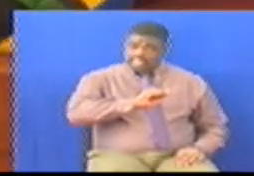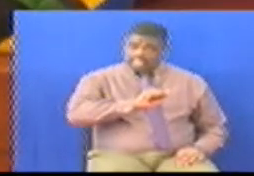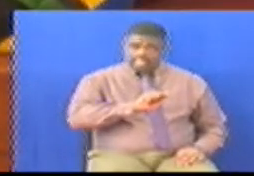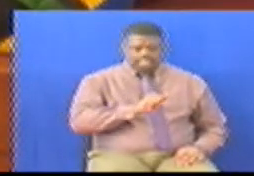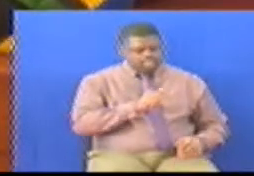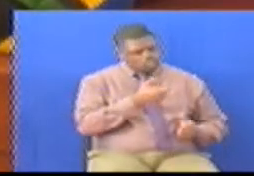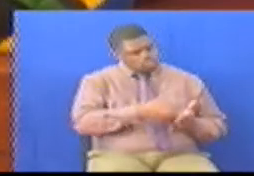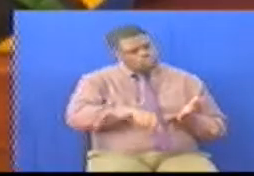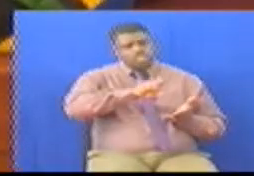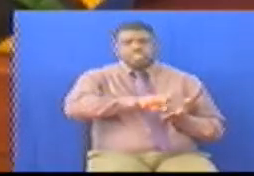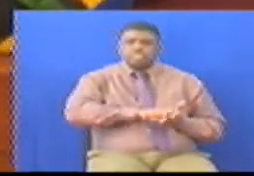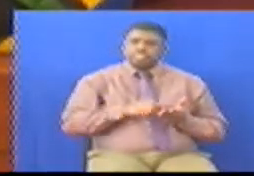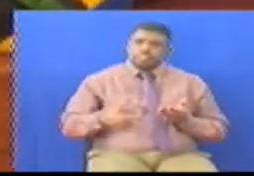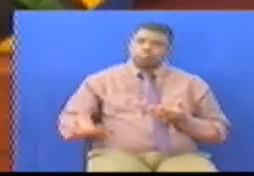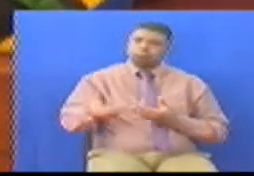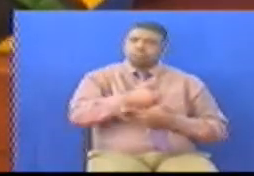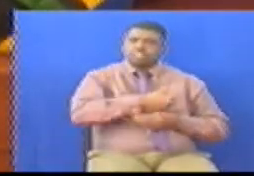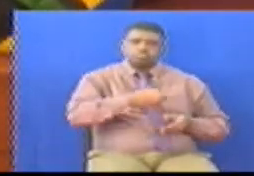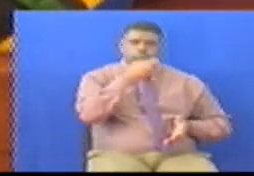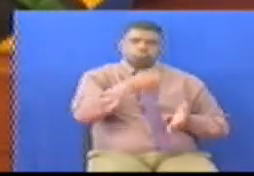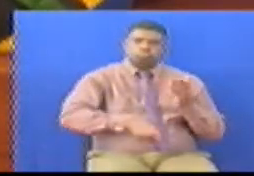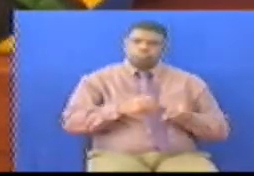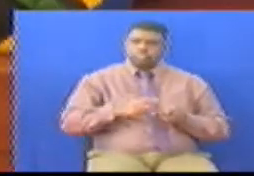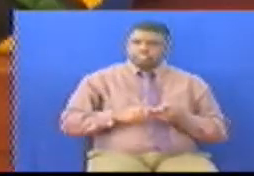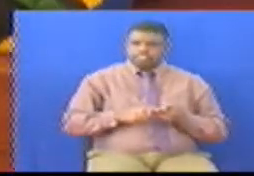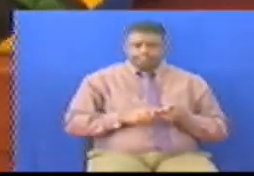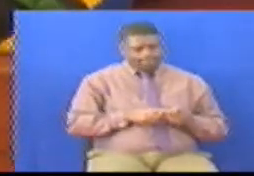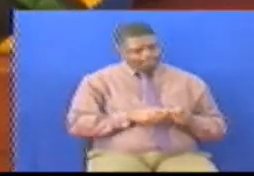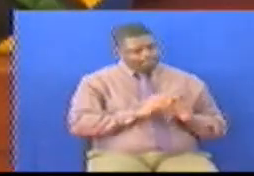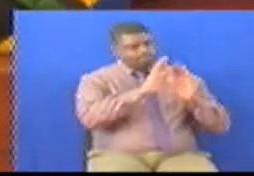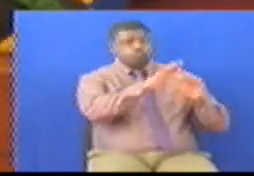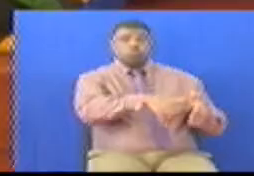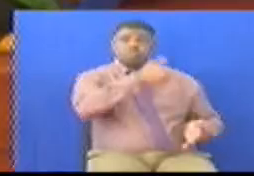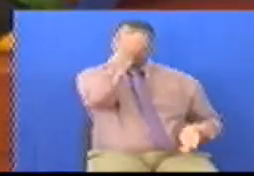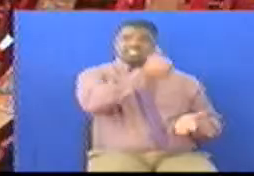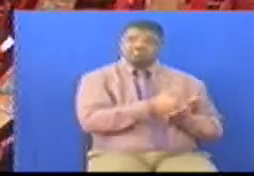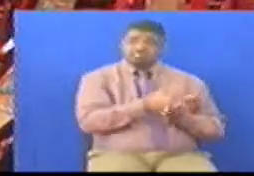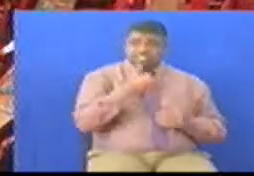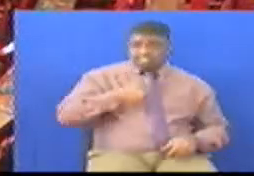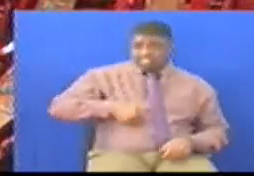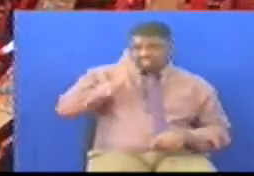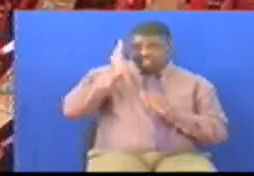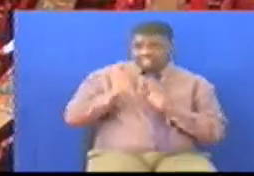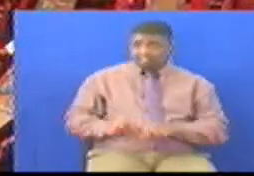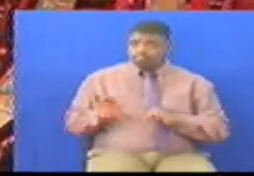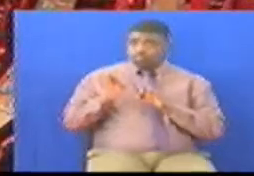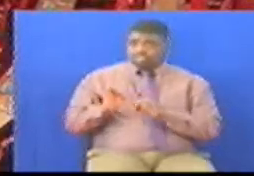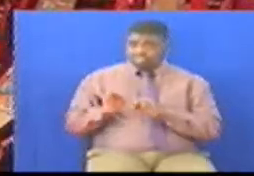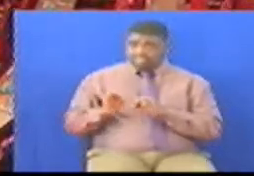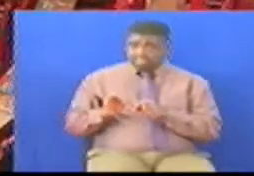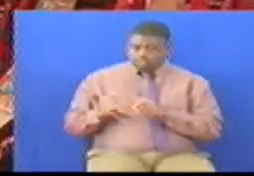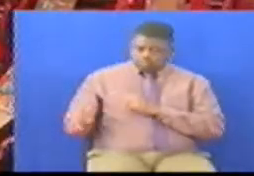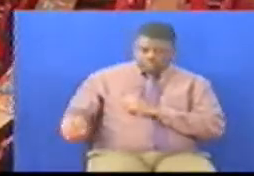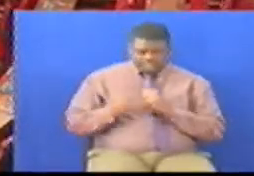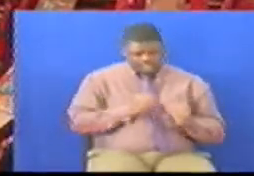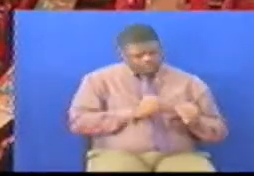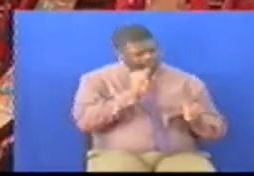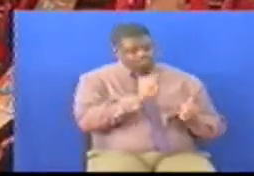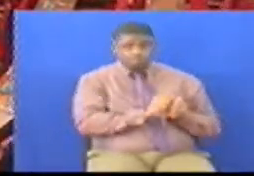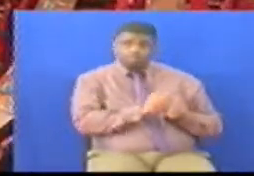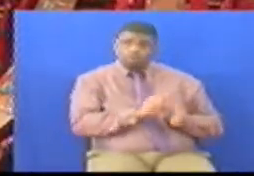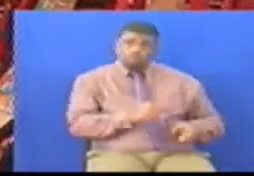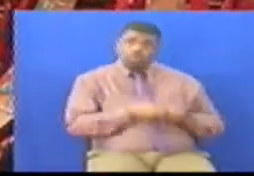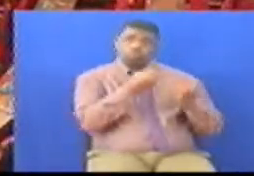ili kuongeza ufanisi wa makusanyo ya kodi, bunge liazimie kwamba A, serikali iboreshe hali ya utendaji wa vyombo vinavyotoa